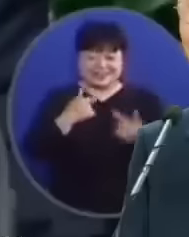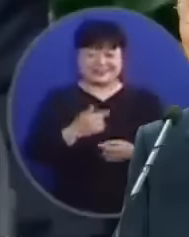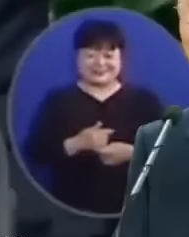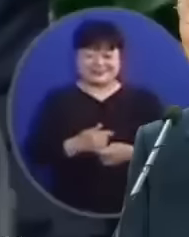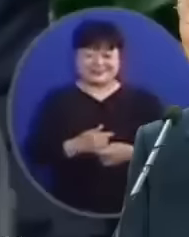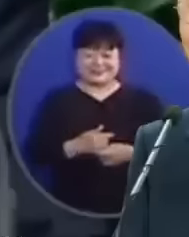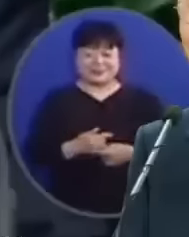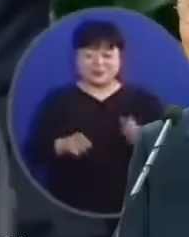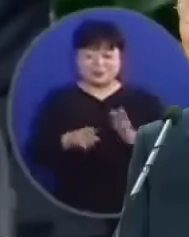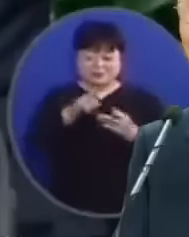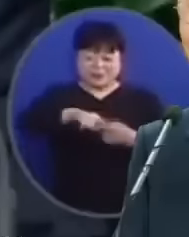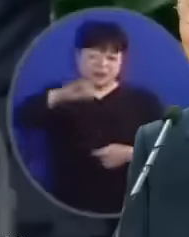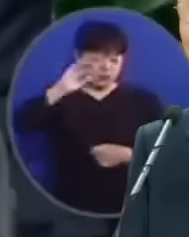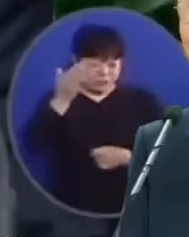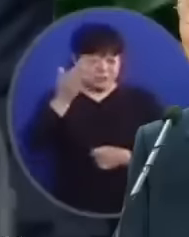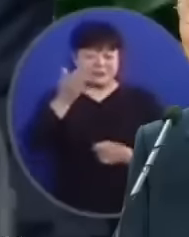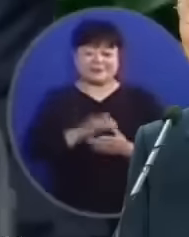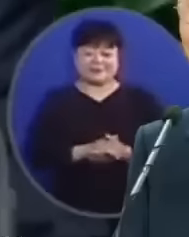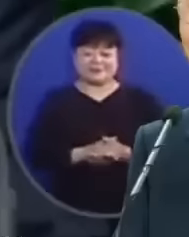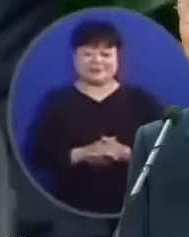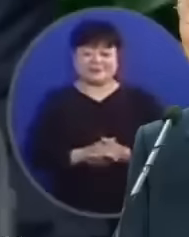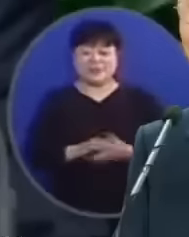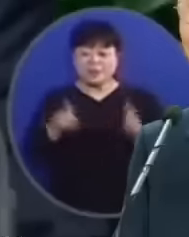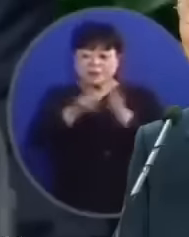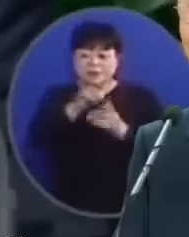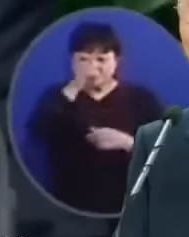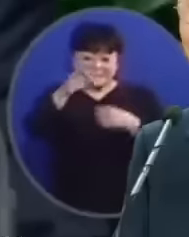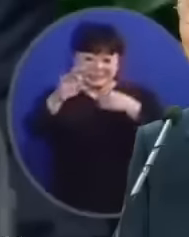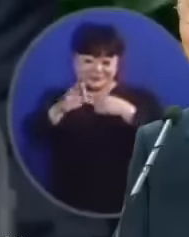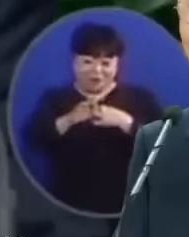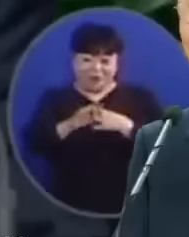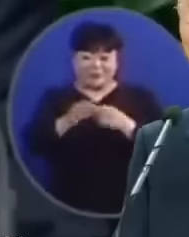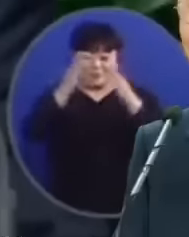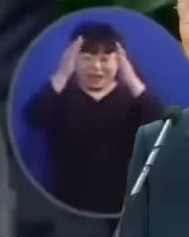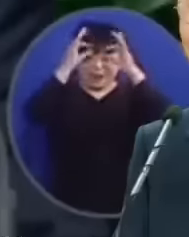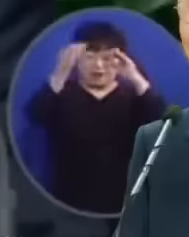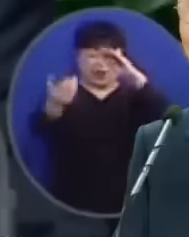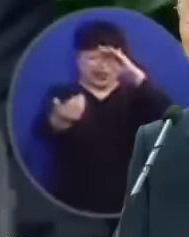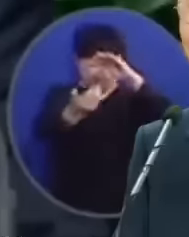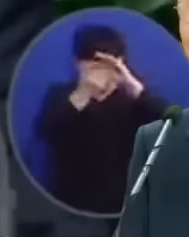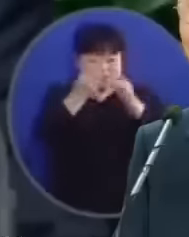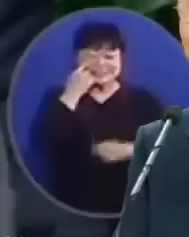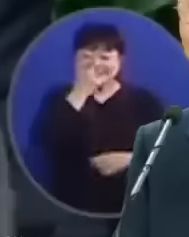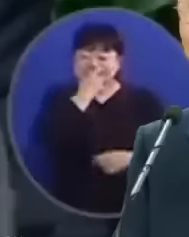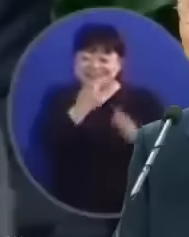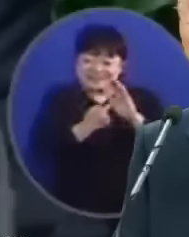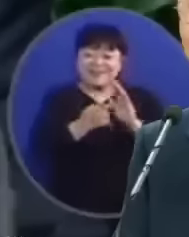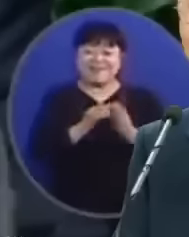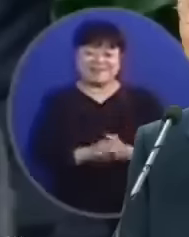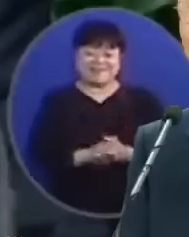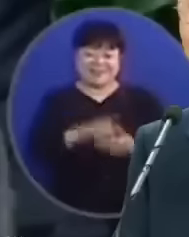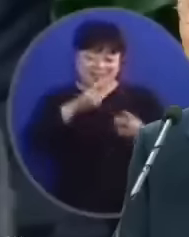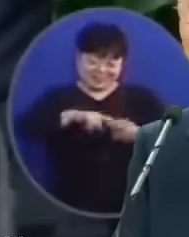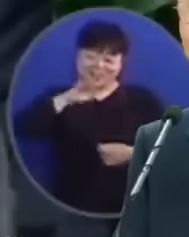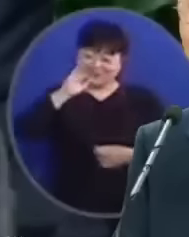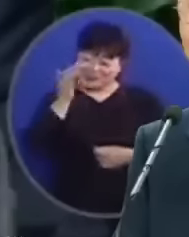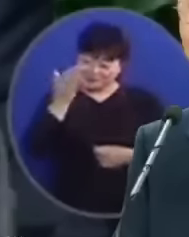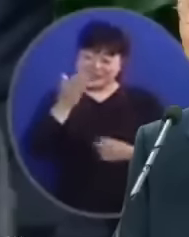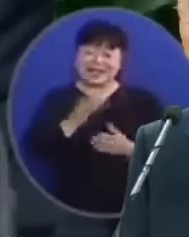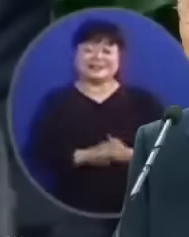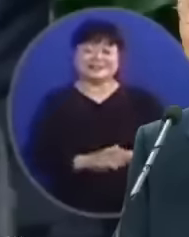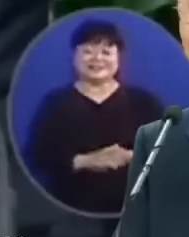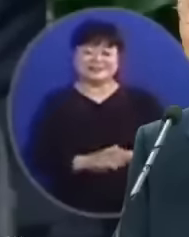보고 내 믿은 대로 될지어다. 이미 믿음이 있으면 바라는 것이 이루어진 증거가 있기 때문에 그대로 될 수밖에 없는